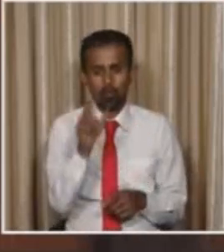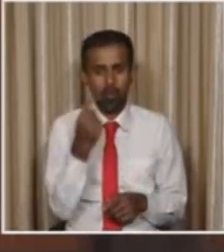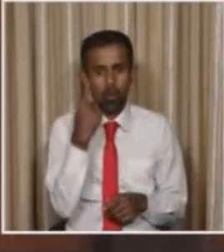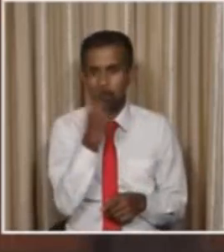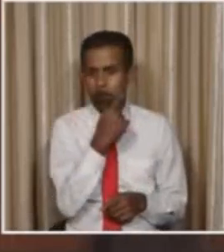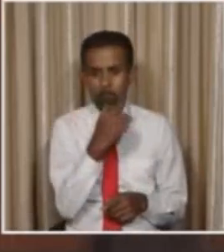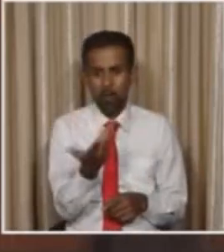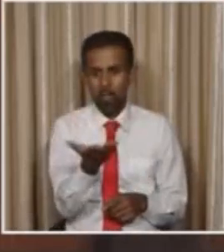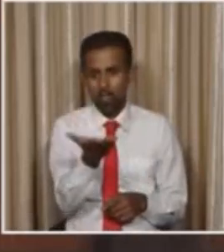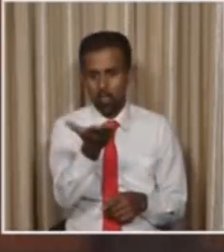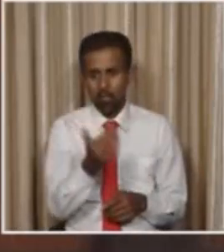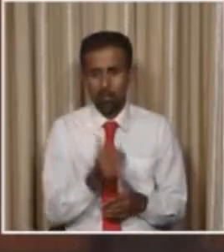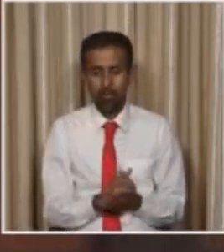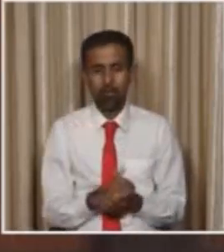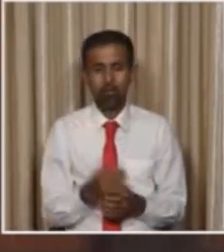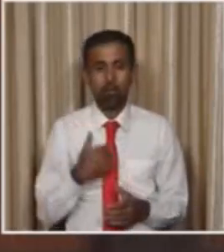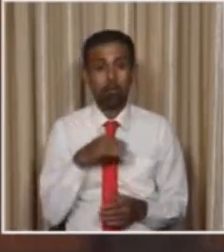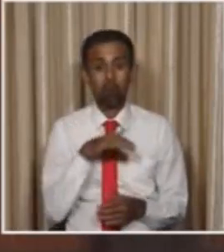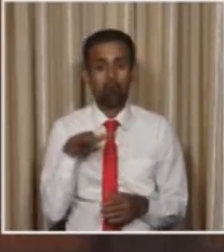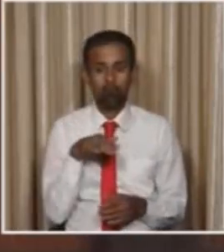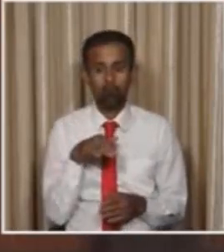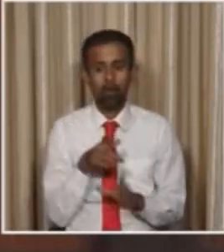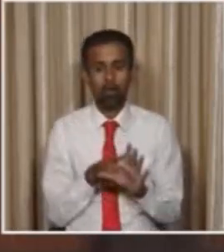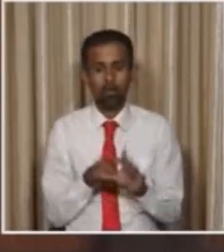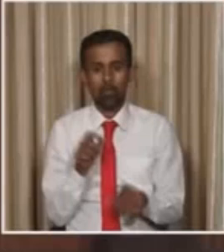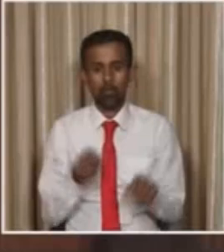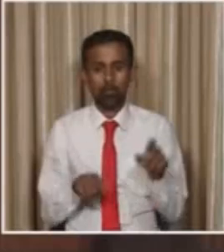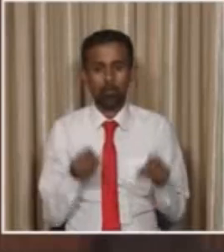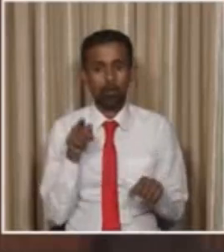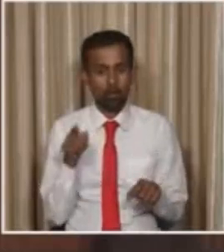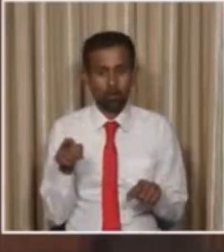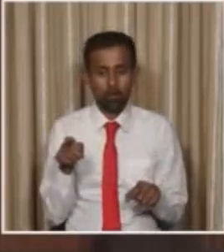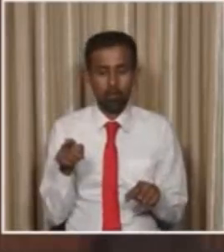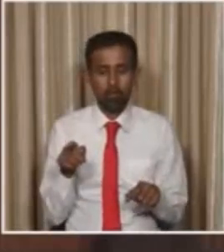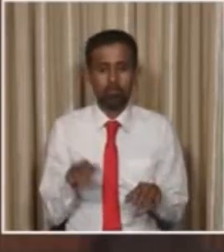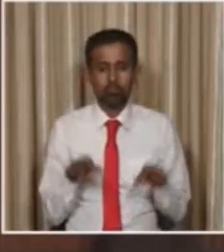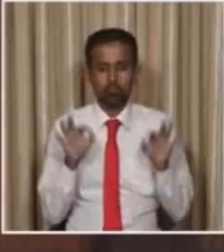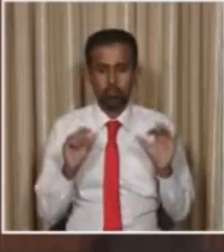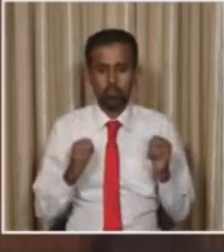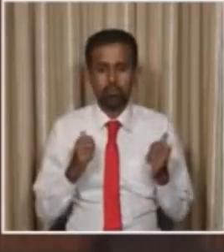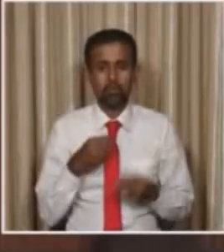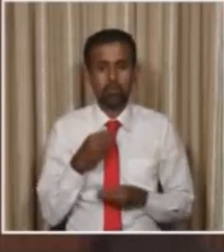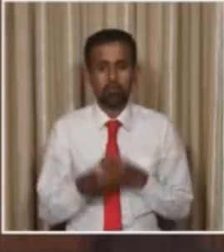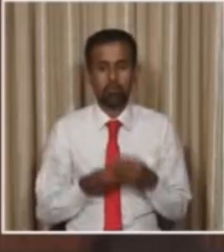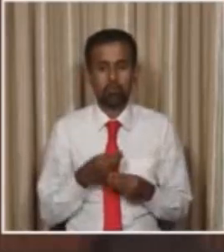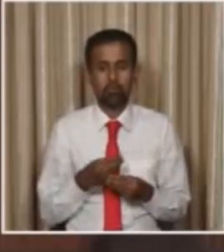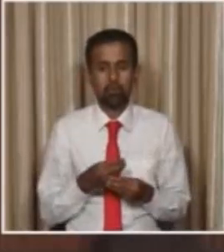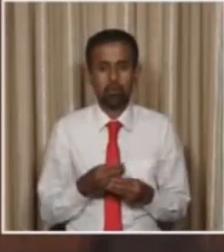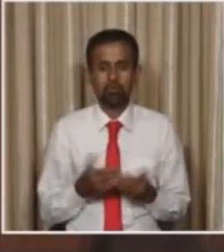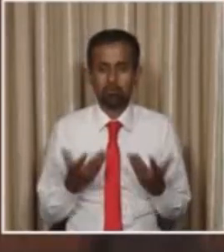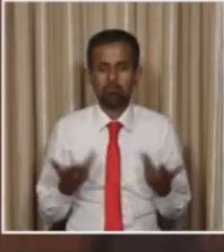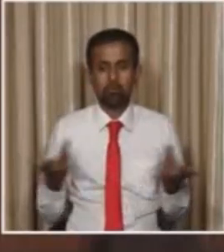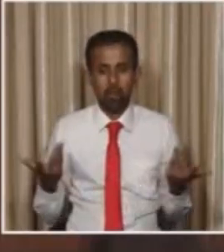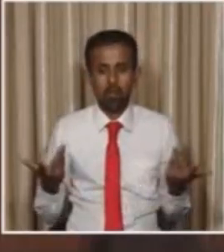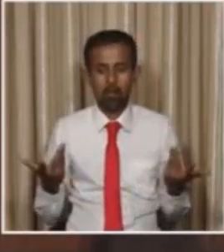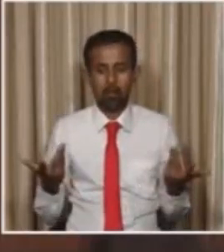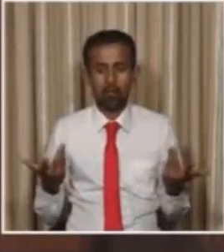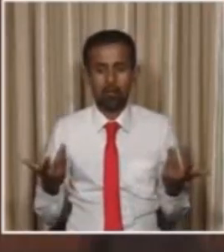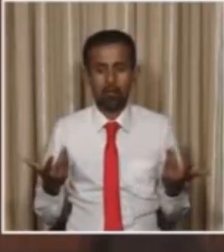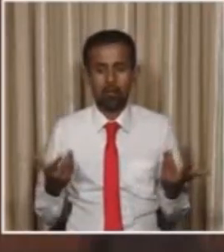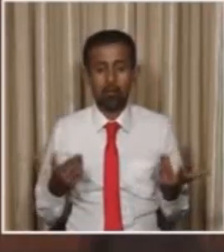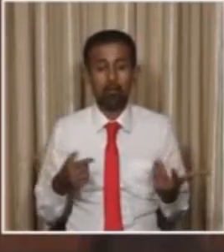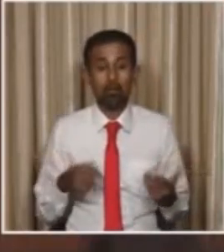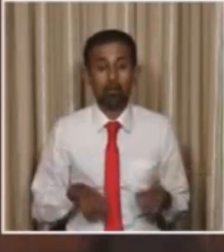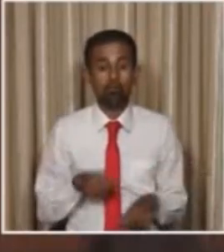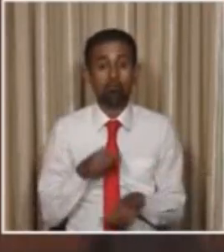பிரதேசங்களிலே எங்களுடைய இளைஞர்களுக்கு ஒரு வாழ்வாதாரம் உழந்த நிலையிலே இருக்கும் பொழுது இன்று ஒரு ஒத்திவைக்கும் பிரேரணை இந்த நாட்டிலே எத்தனையோ